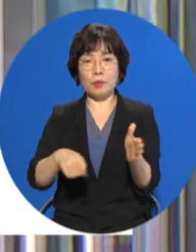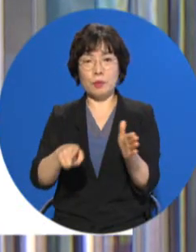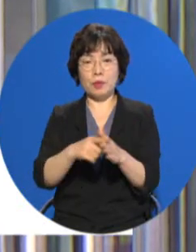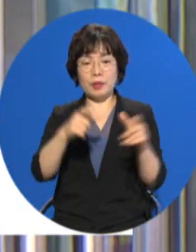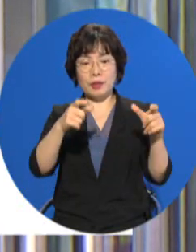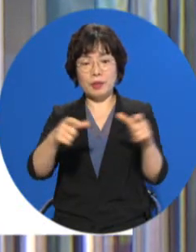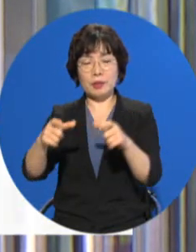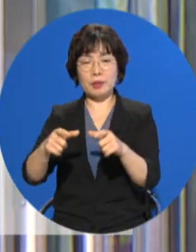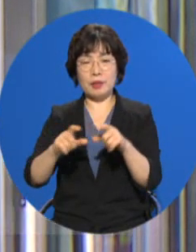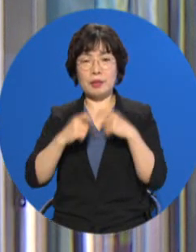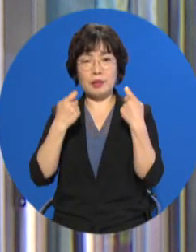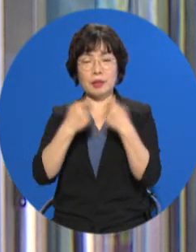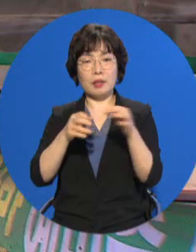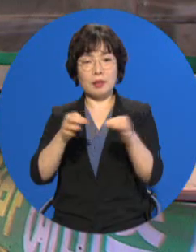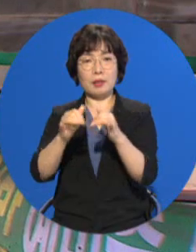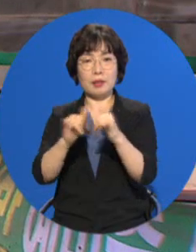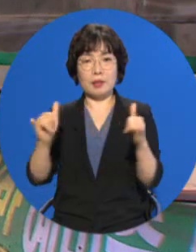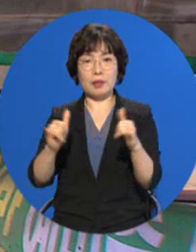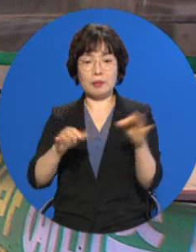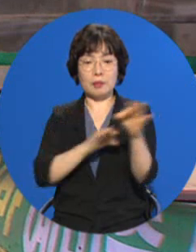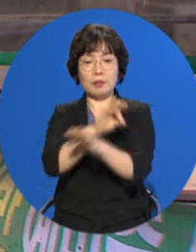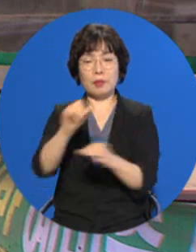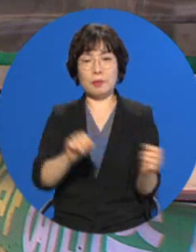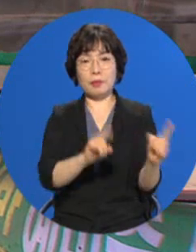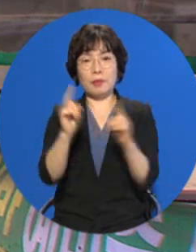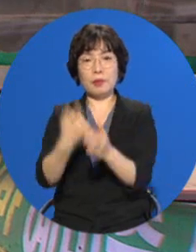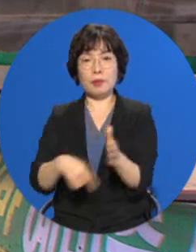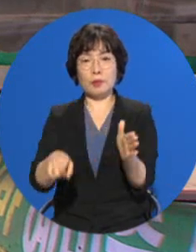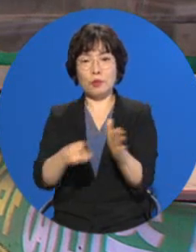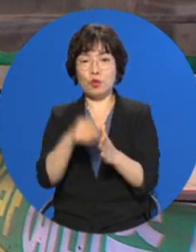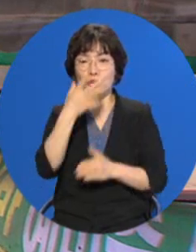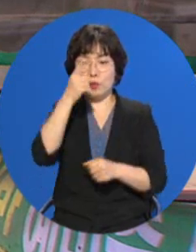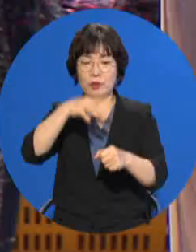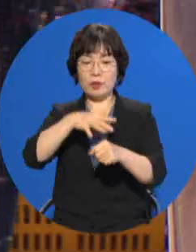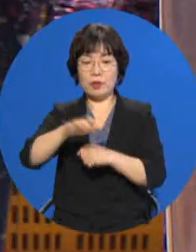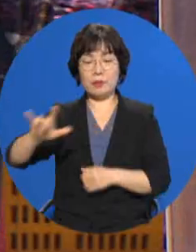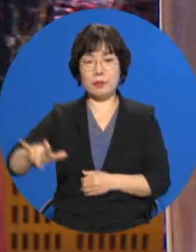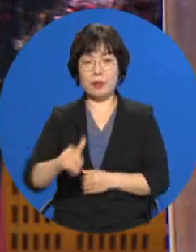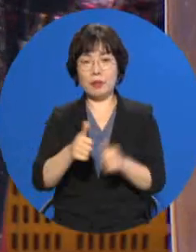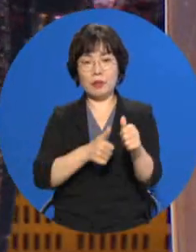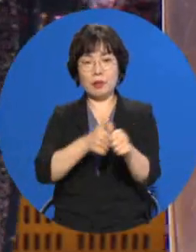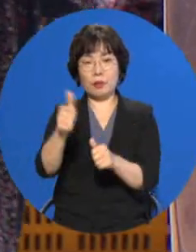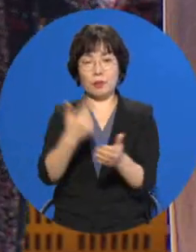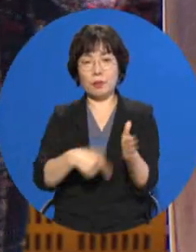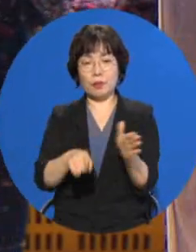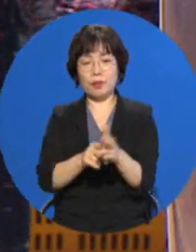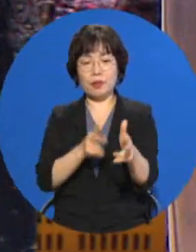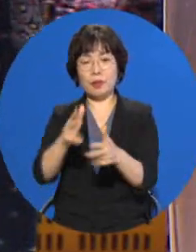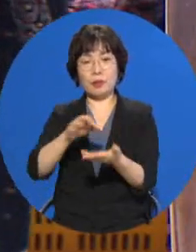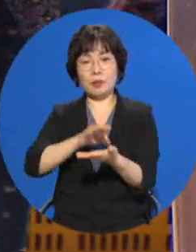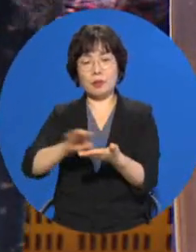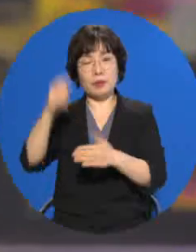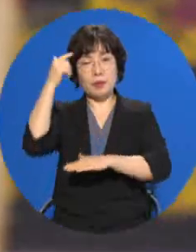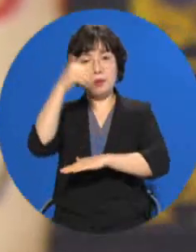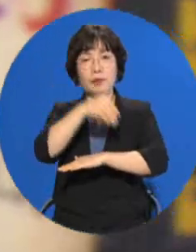관내 소상공인 지원과 지역경제 활성화 등 순천형 코로나19 지원 사업에 사용할 계획입니다.